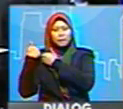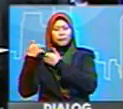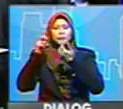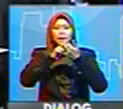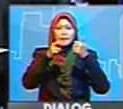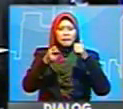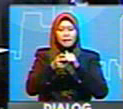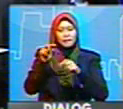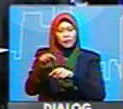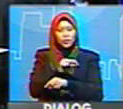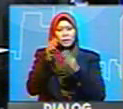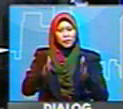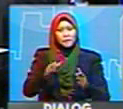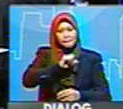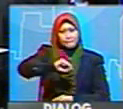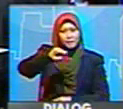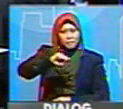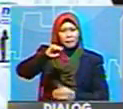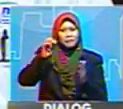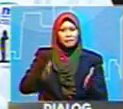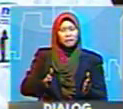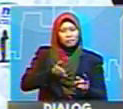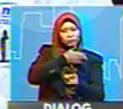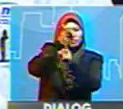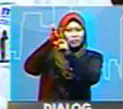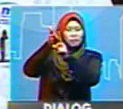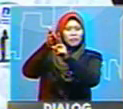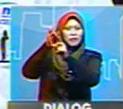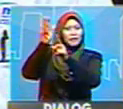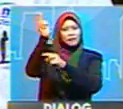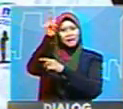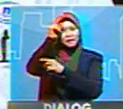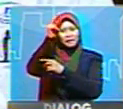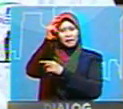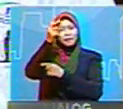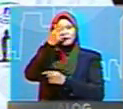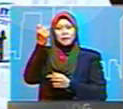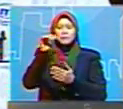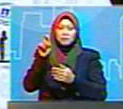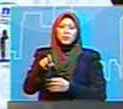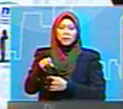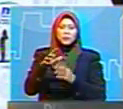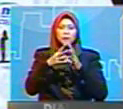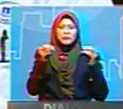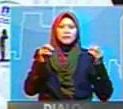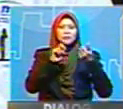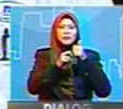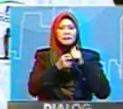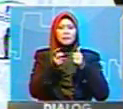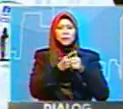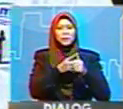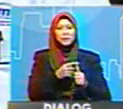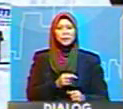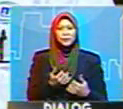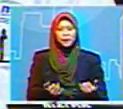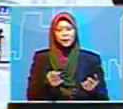yang digunakan oleh pembangkang untuk attack Serang kerajaan kerana harga Ini mesti kita selesaikan m Ya okey jadi dalam